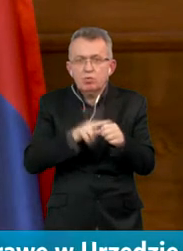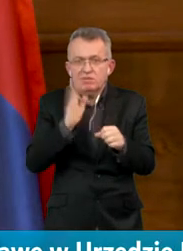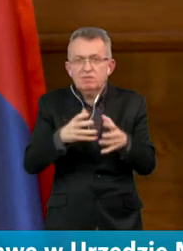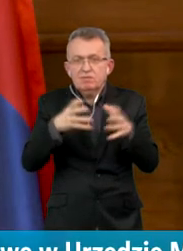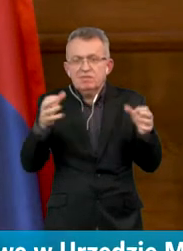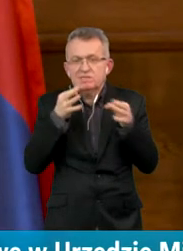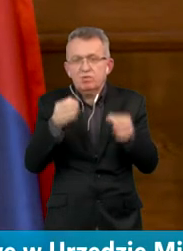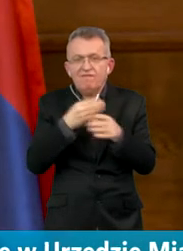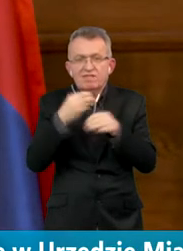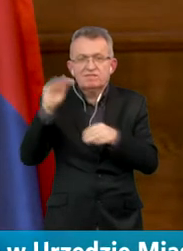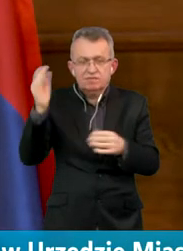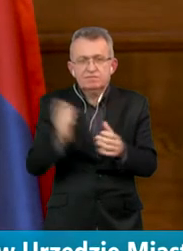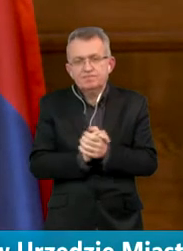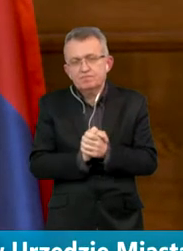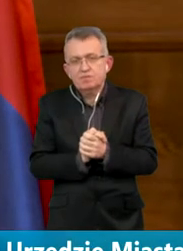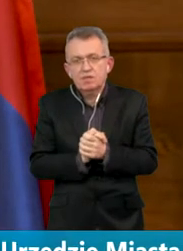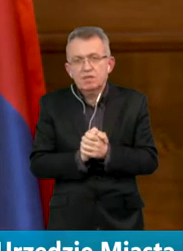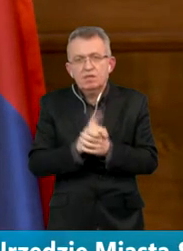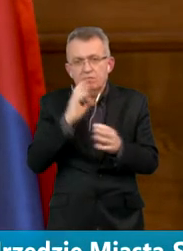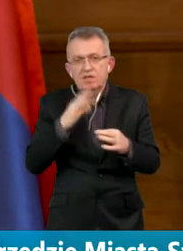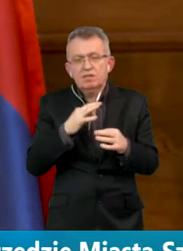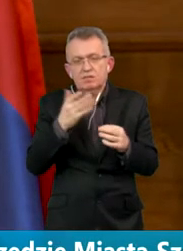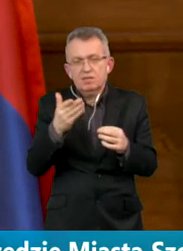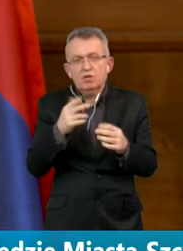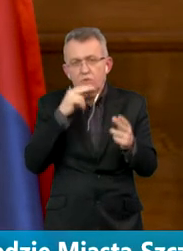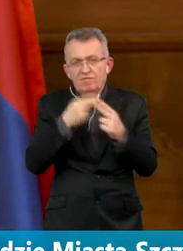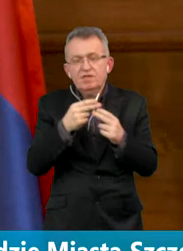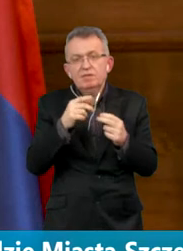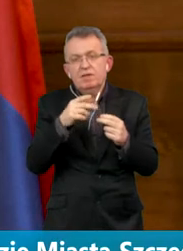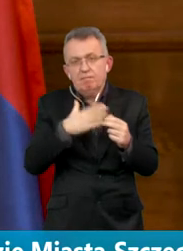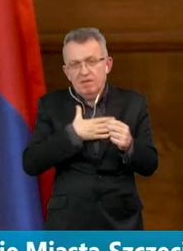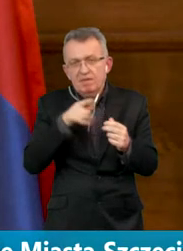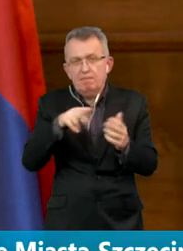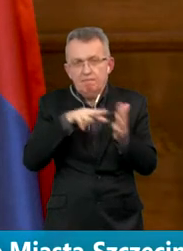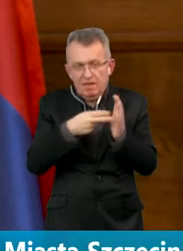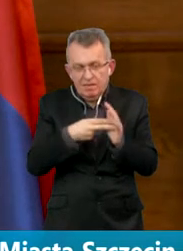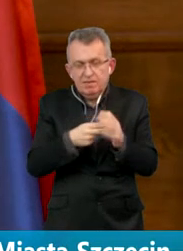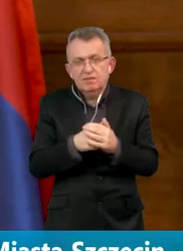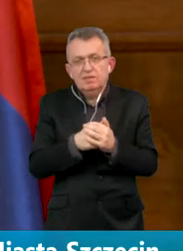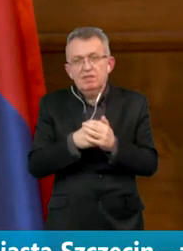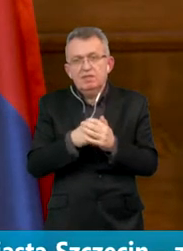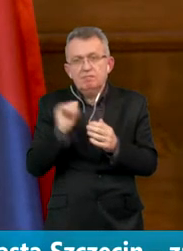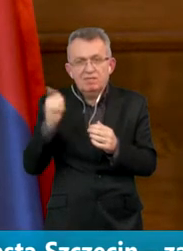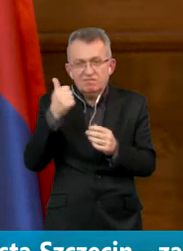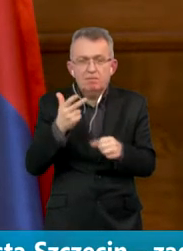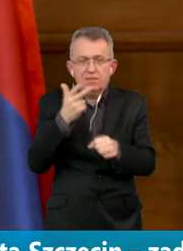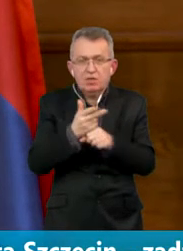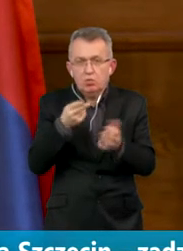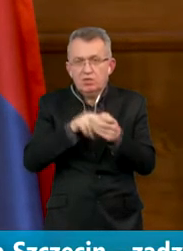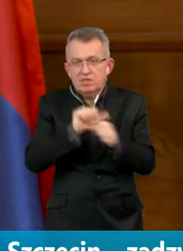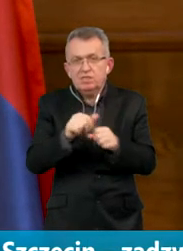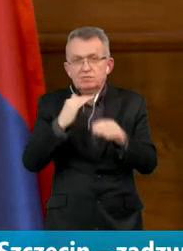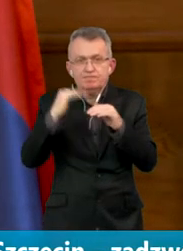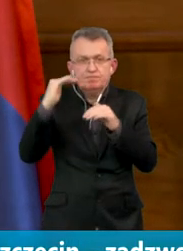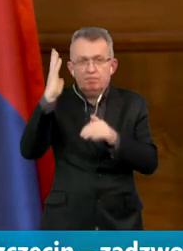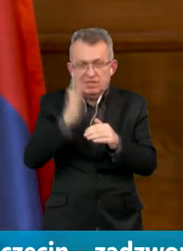się co czarować w rzeczywistości. Panie Jarosławie, oczywiście mamy takie plany. Pierwszym parkingiem, który jest przygotowany, wielopoziomowym,